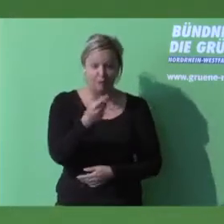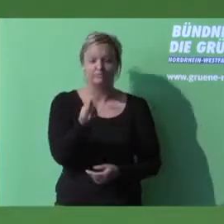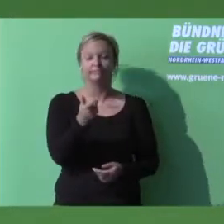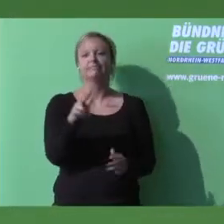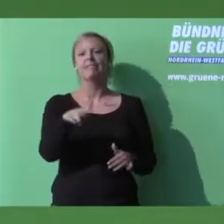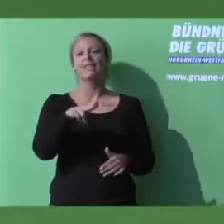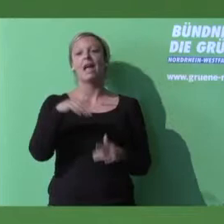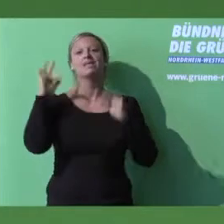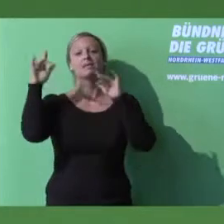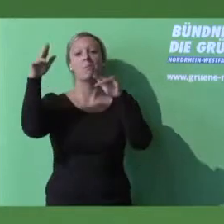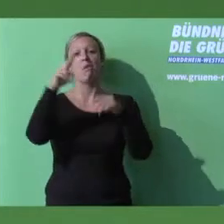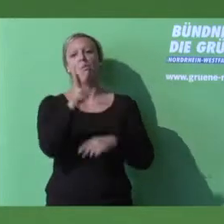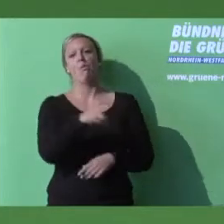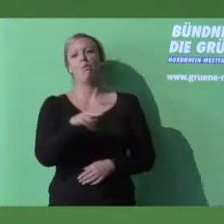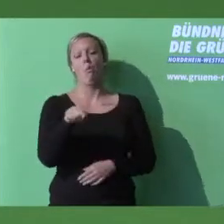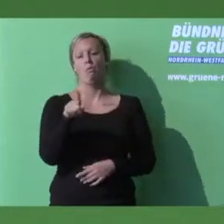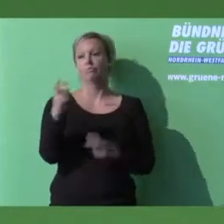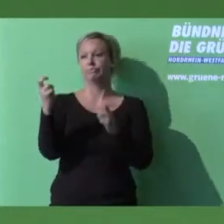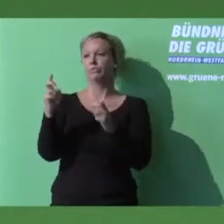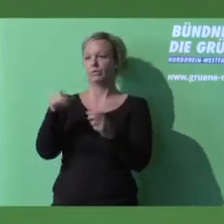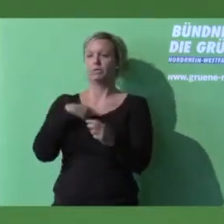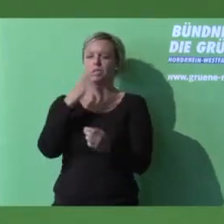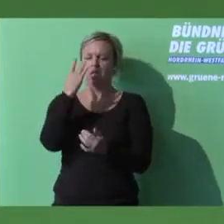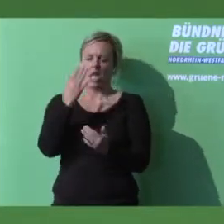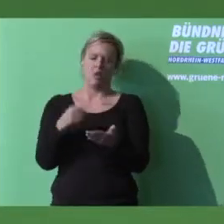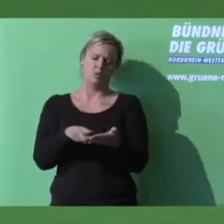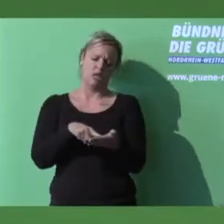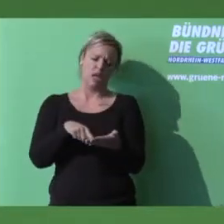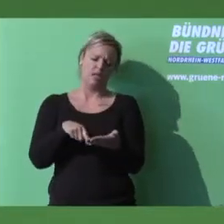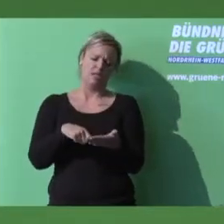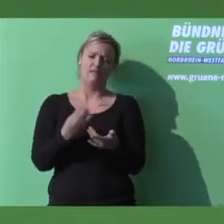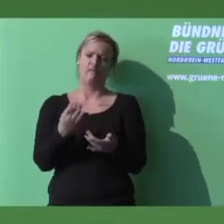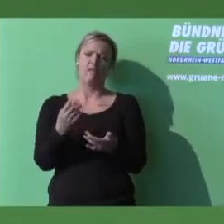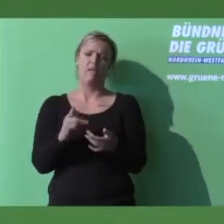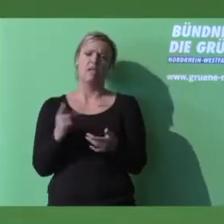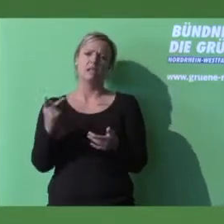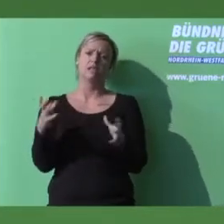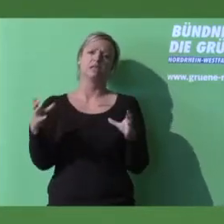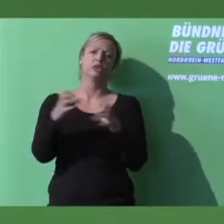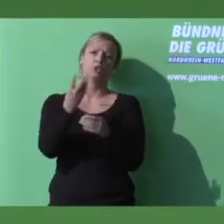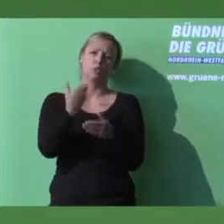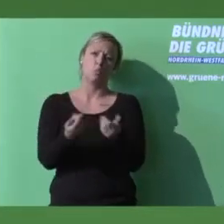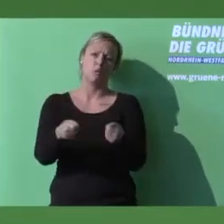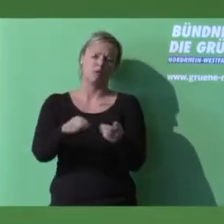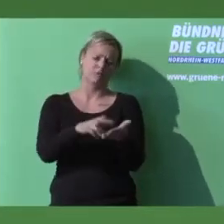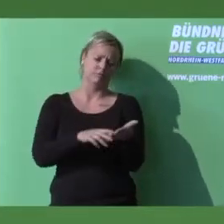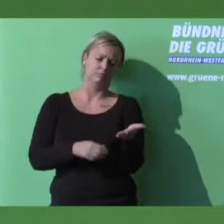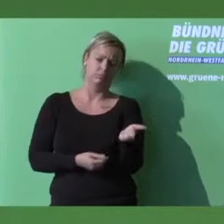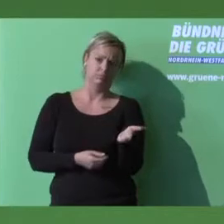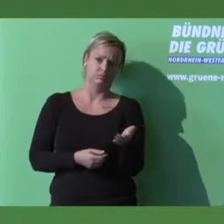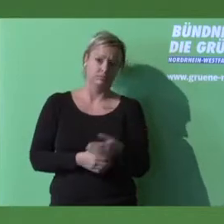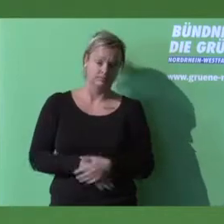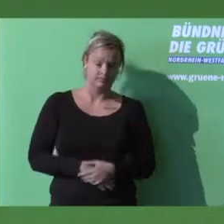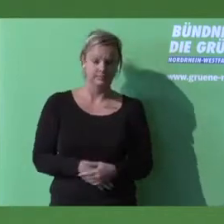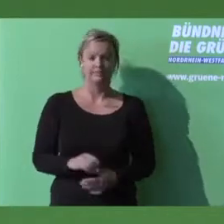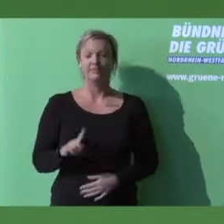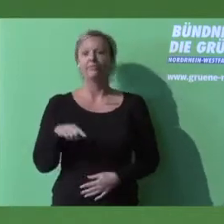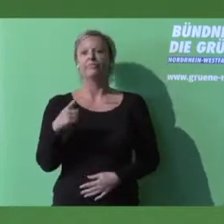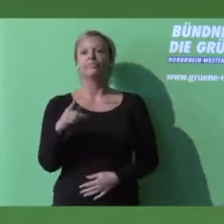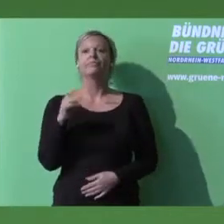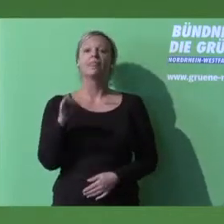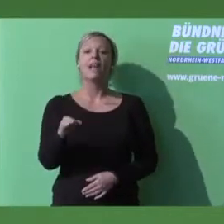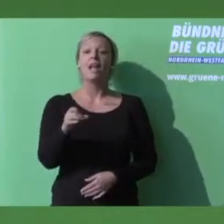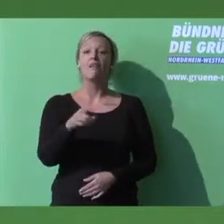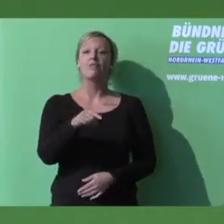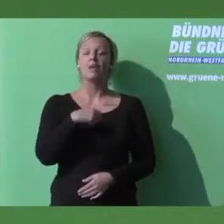euch im Haushalt ausrechnen, wie hoch sich eure Konsolidierungssumme erhöht. Und dann will die FDP in